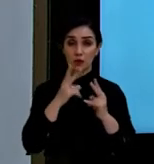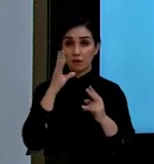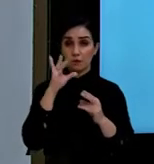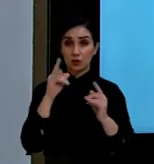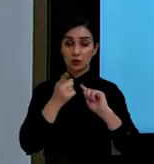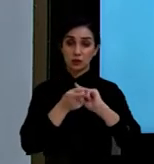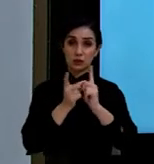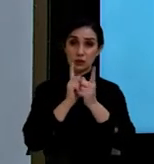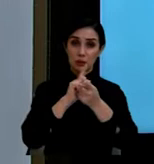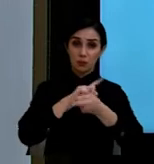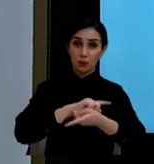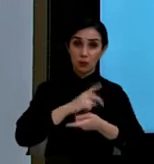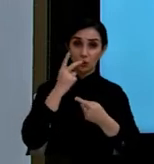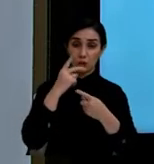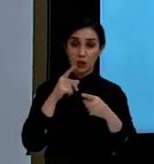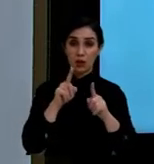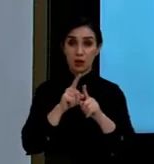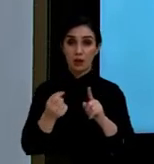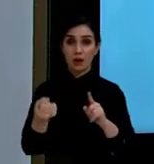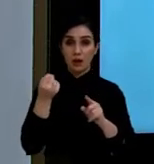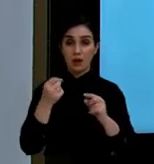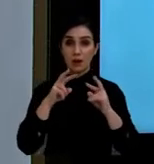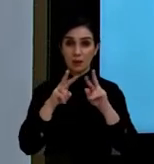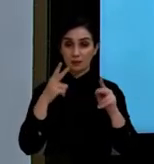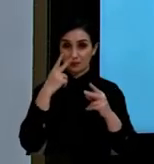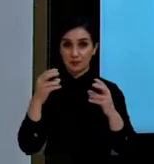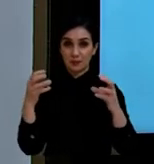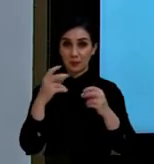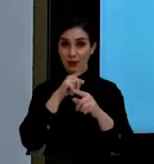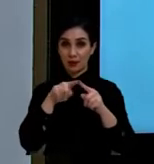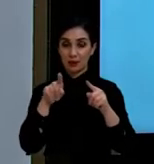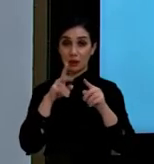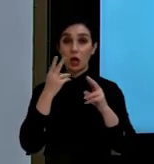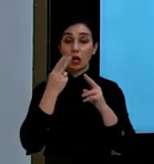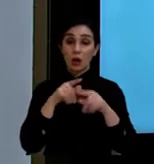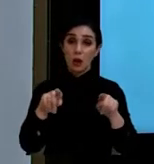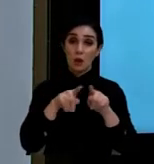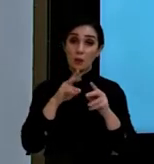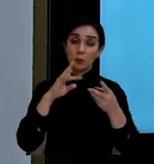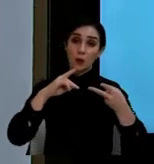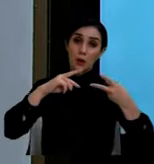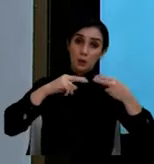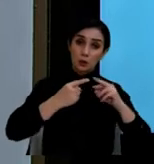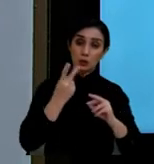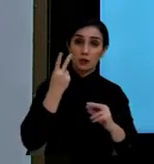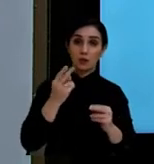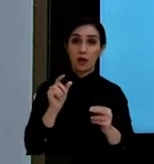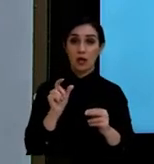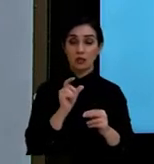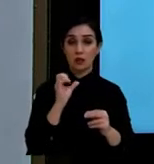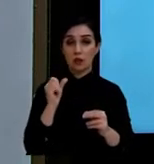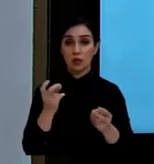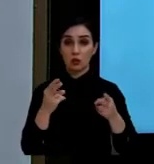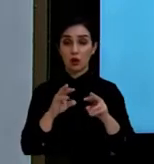видоизменяться, вытягивается в гантелеобразную форму. В результате это ядро расщепляется, образуются два осколка